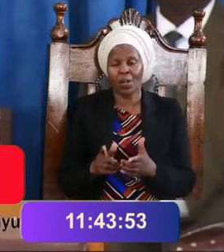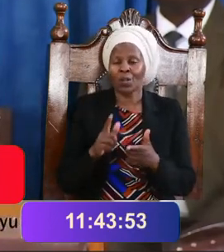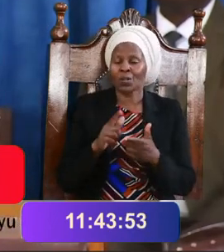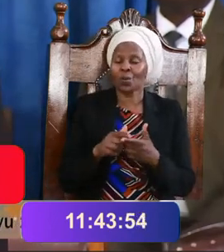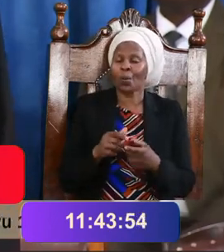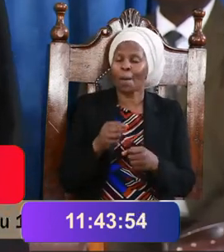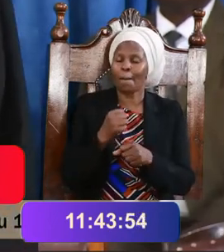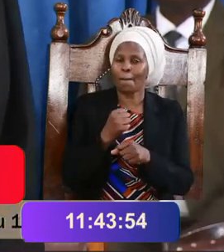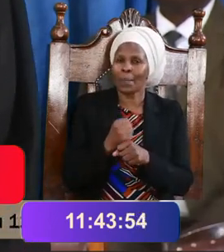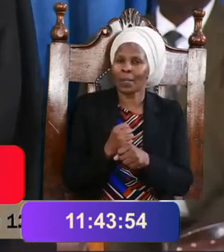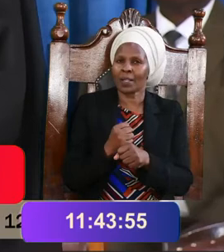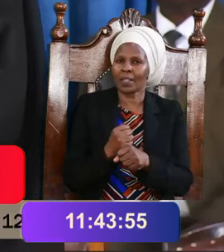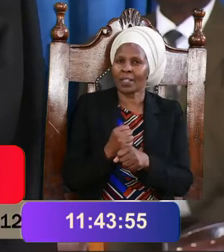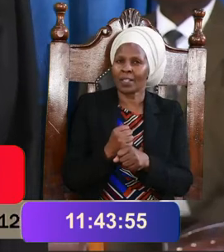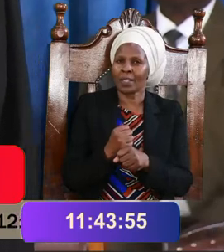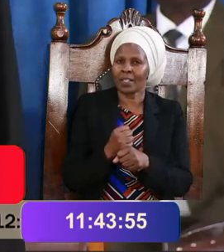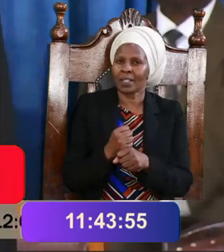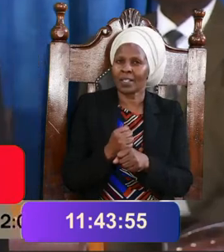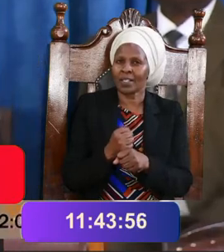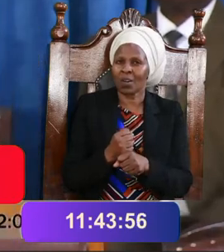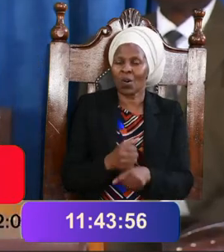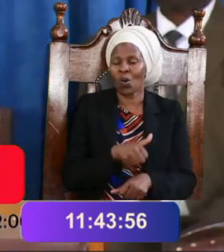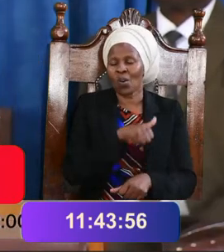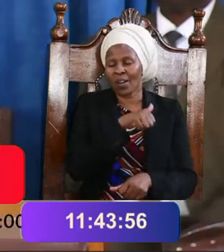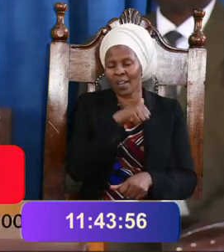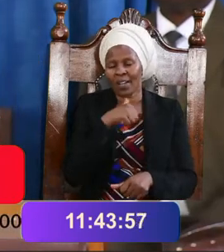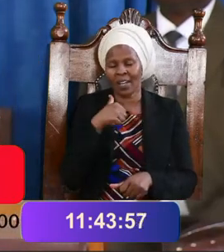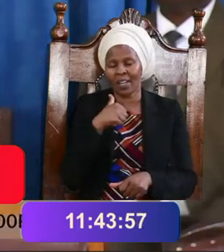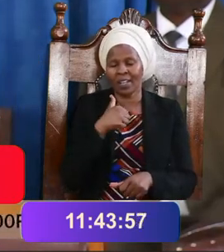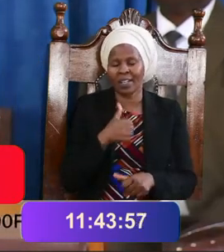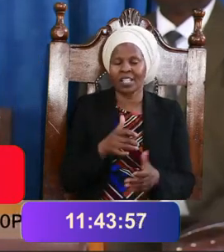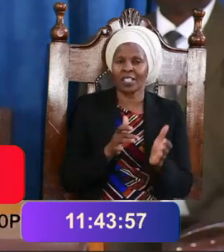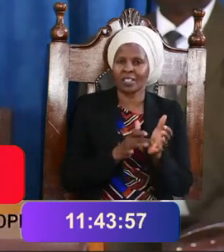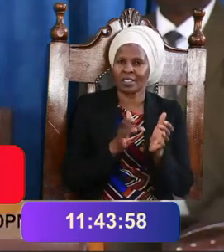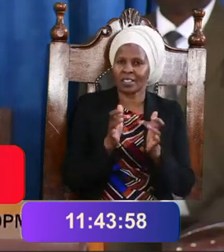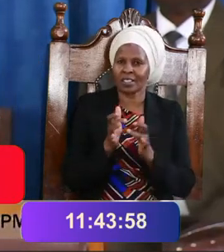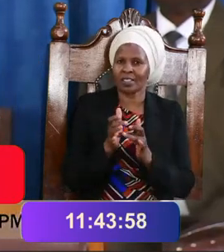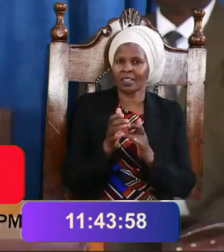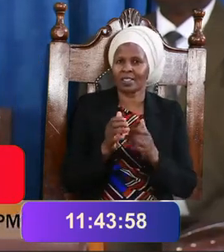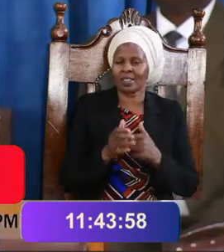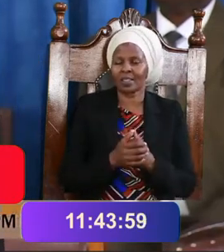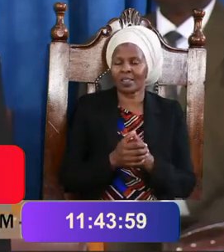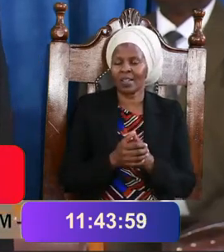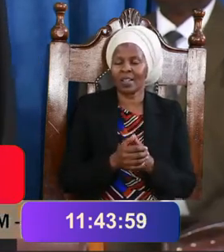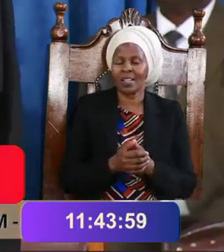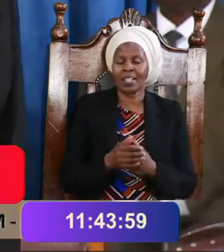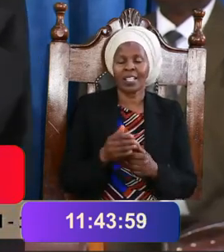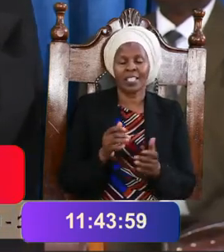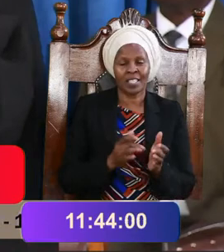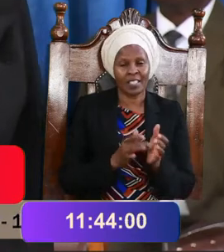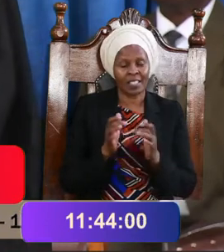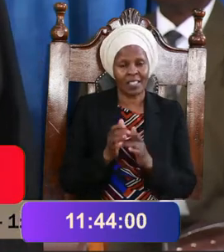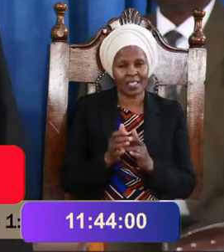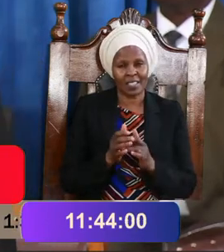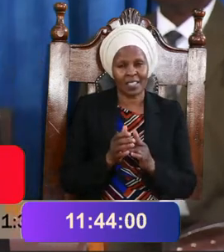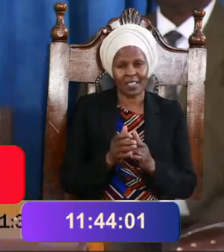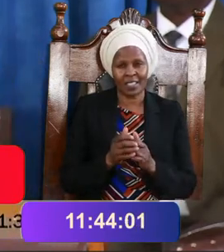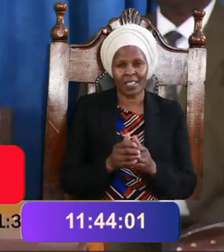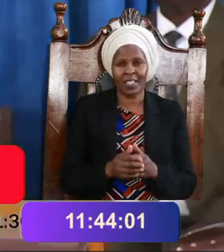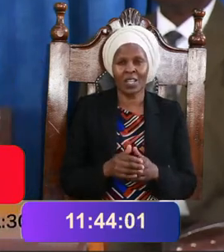yake asikuwe nayo. Alifahamu kuwa alikuwa katika njia ya kifo. Yeye mwenyewe hakuwa